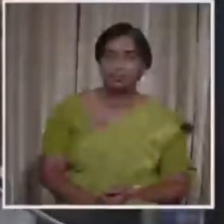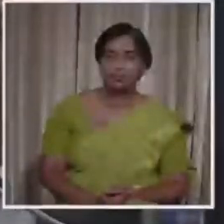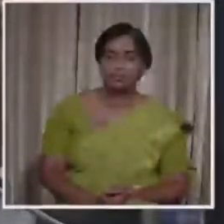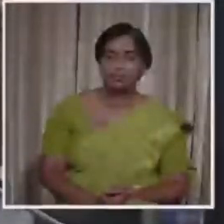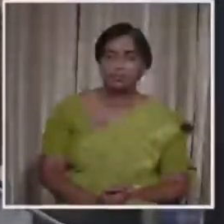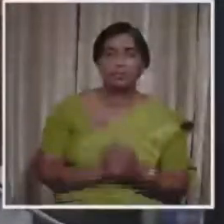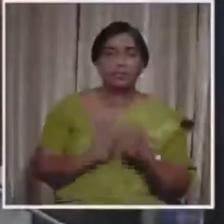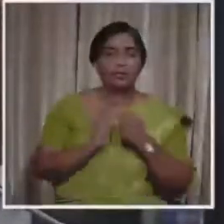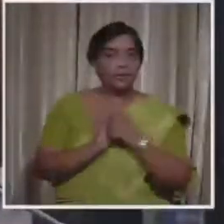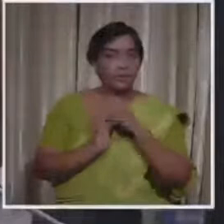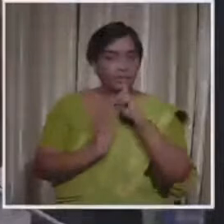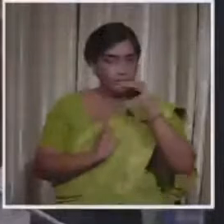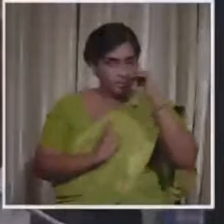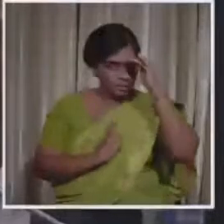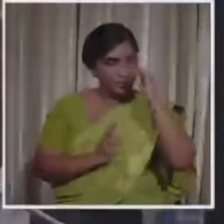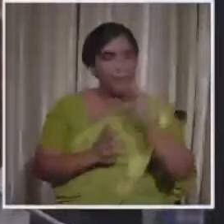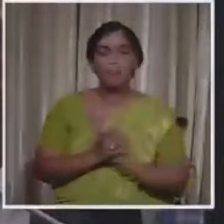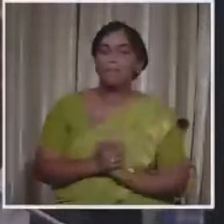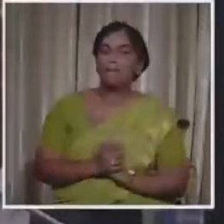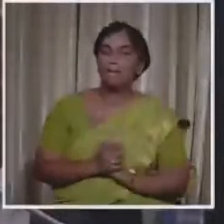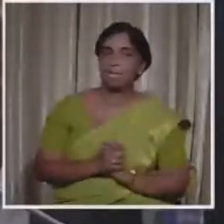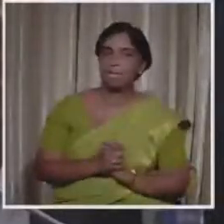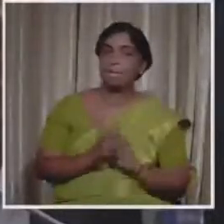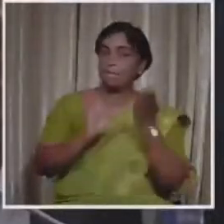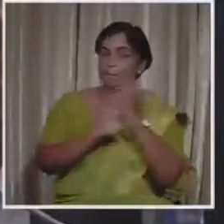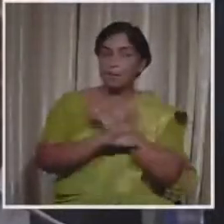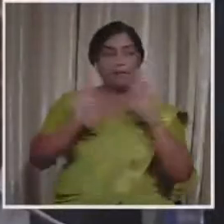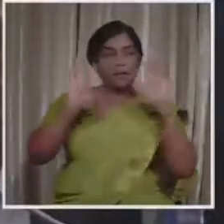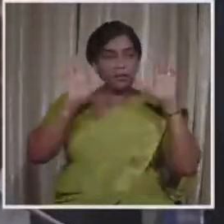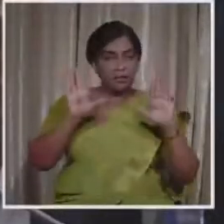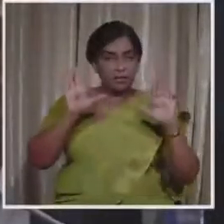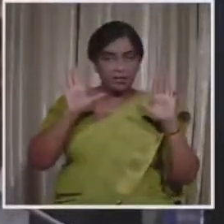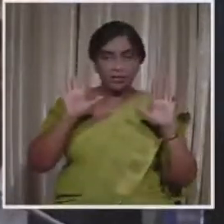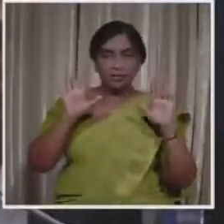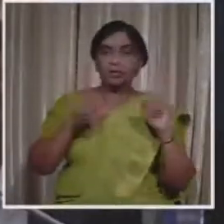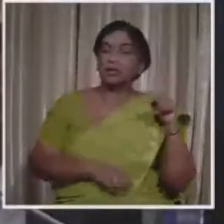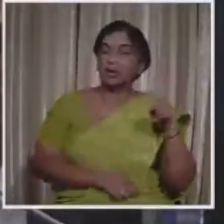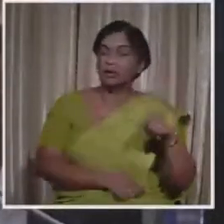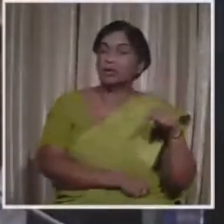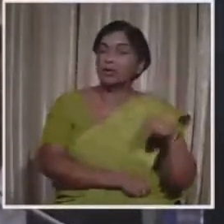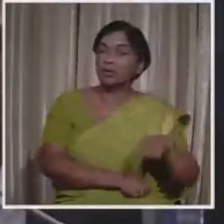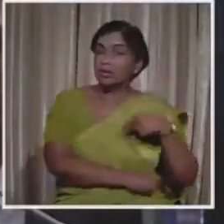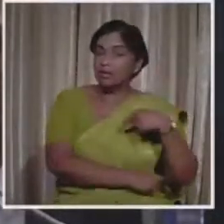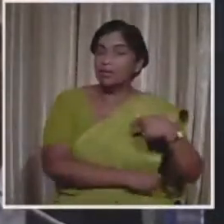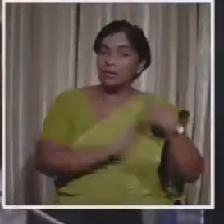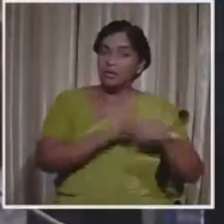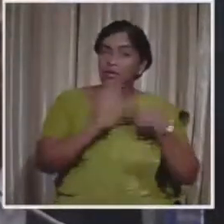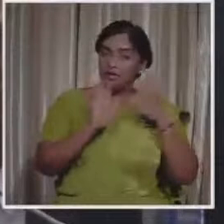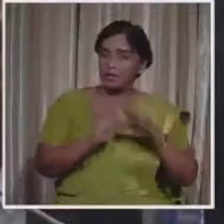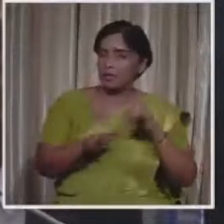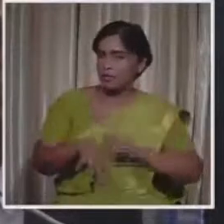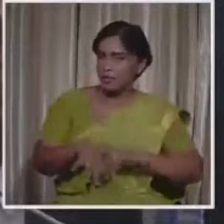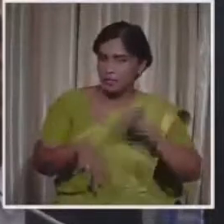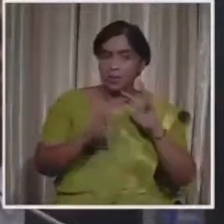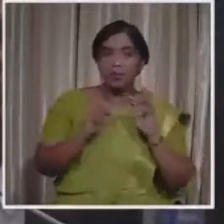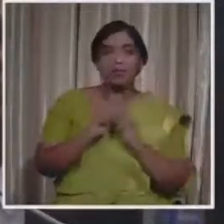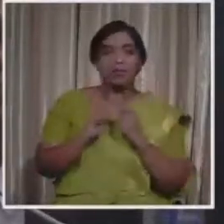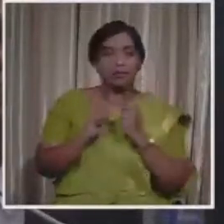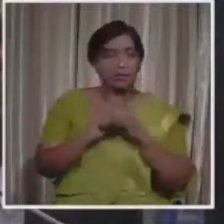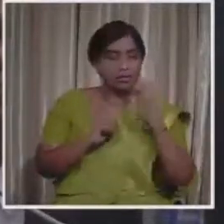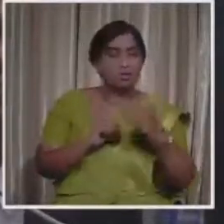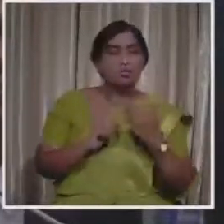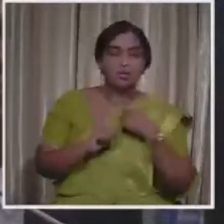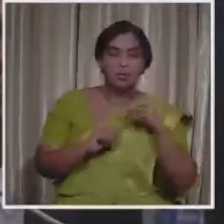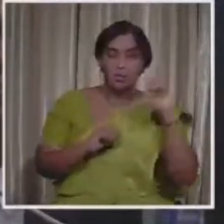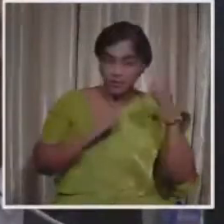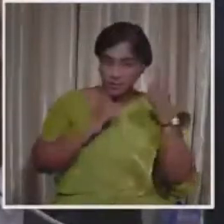ගරු කතානායකතුමනි පසුගිය නවවෙනි දින මේ රටේ සිදු වූ ඉතාම අවාසනාවන්ත සිද්ධිය නිසා මම